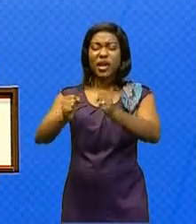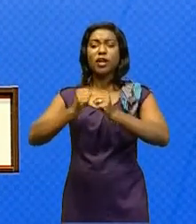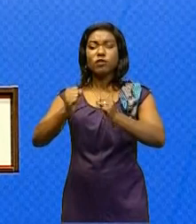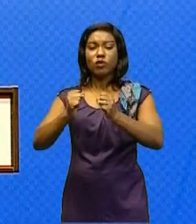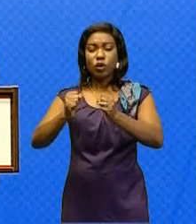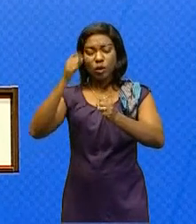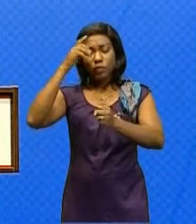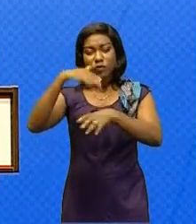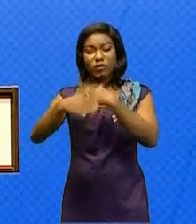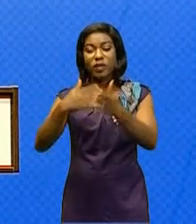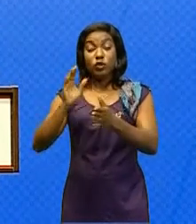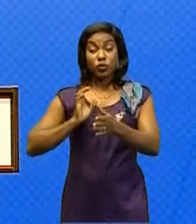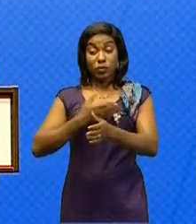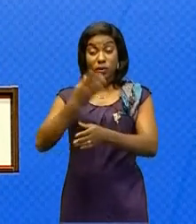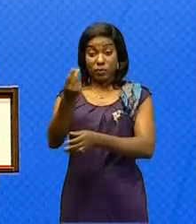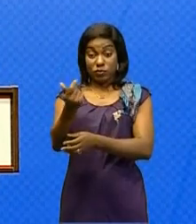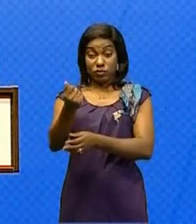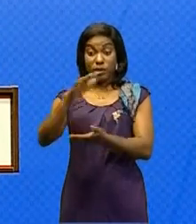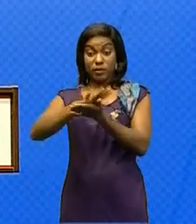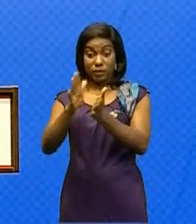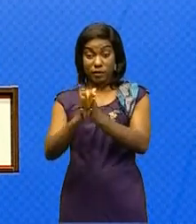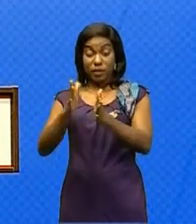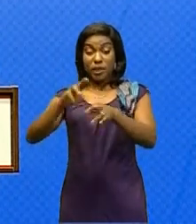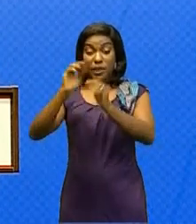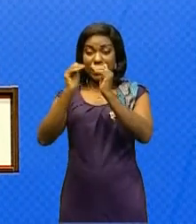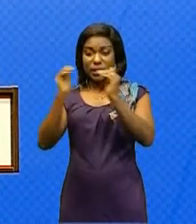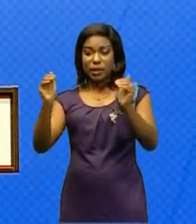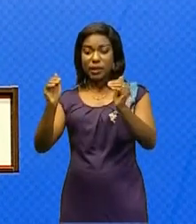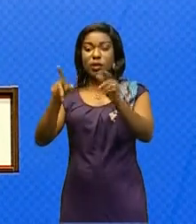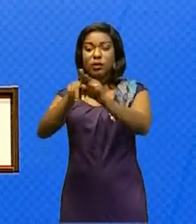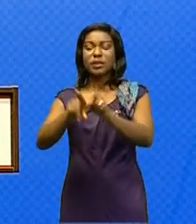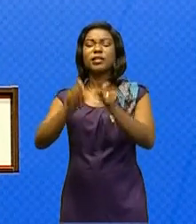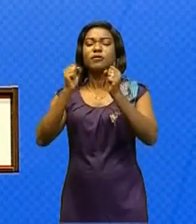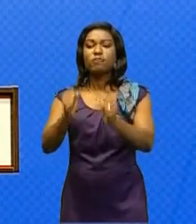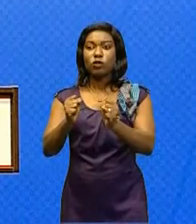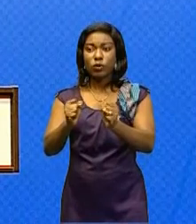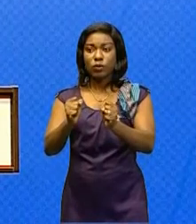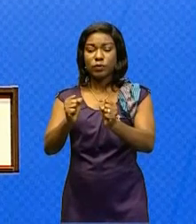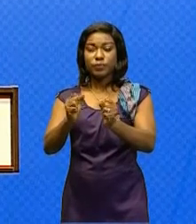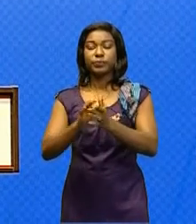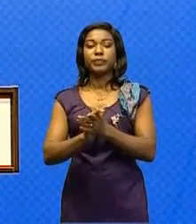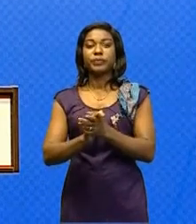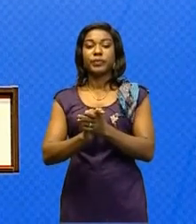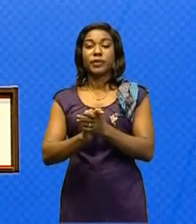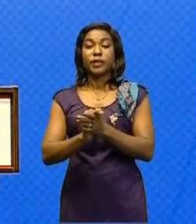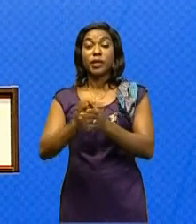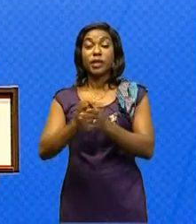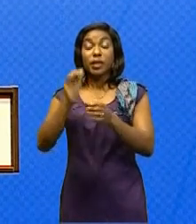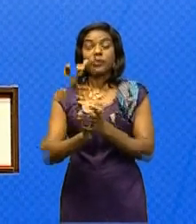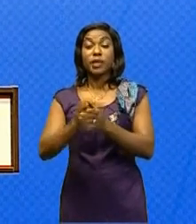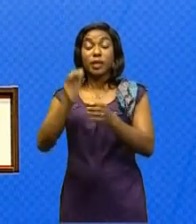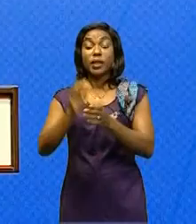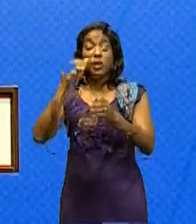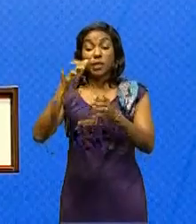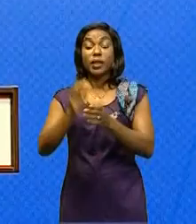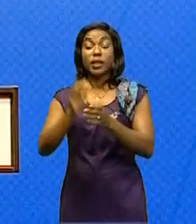pour faire de la monnaie nationale une monnaie stable et forte. Du point de vue de la communication